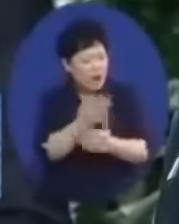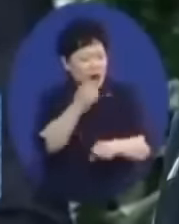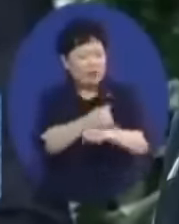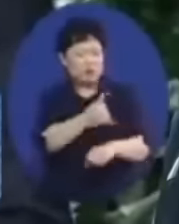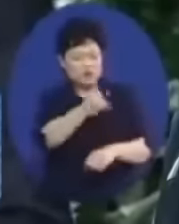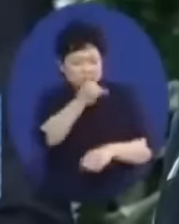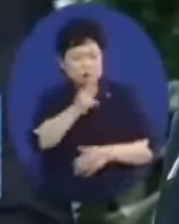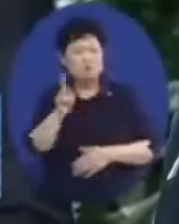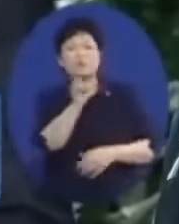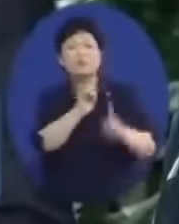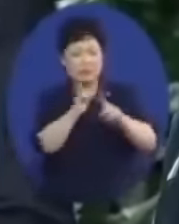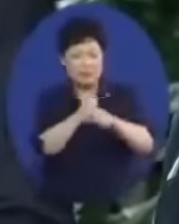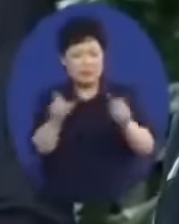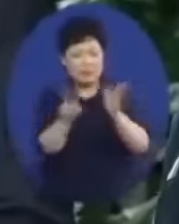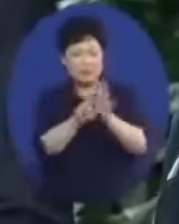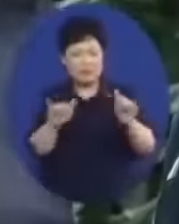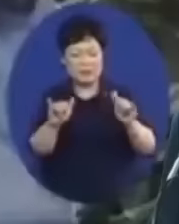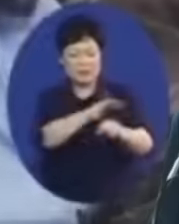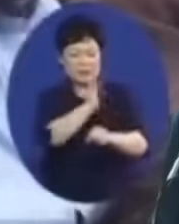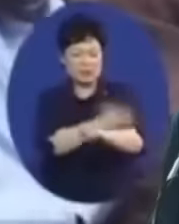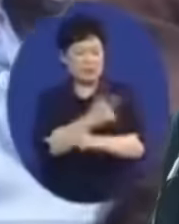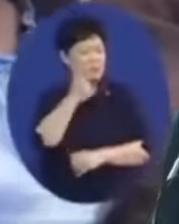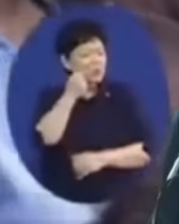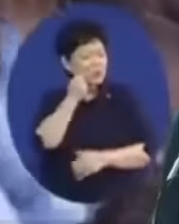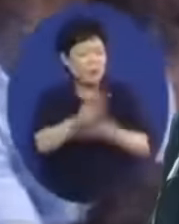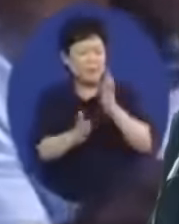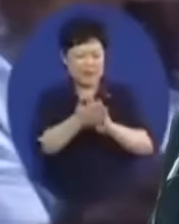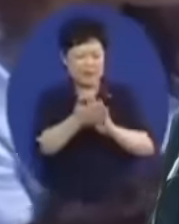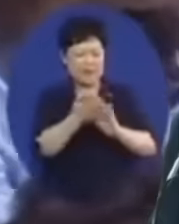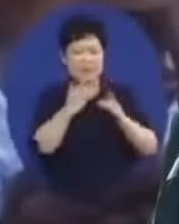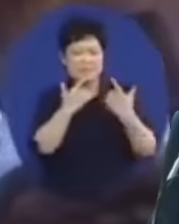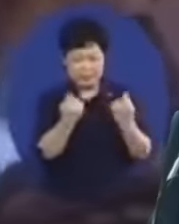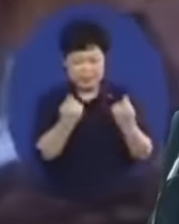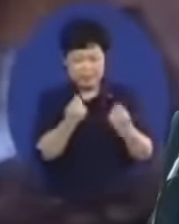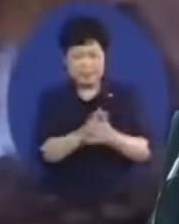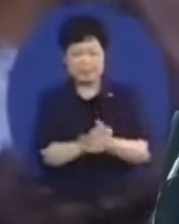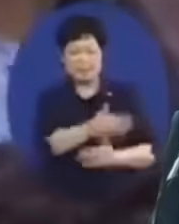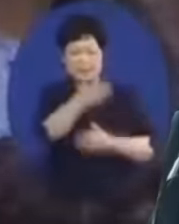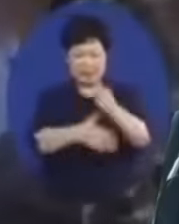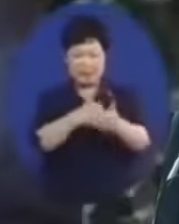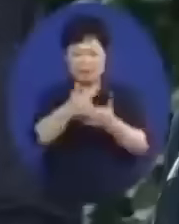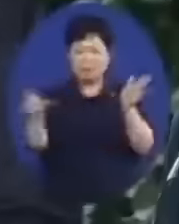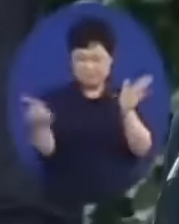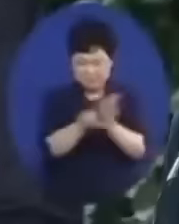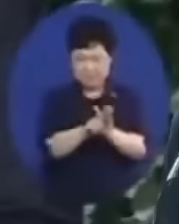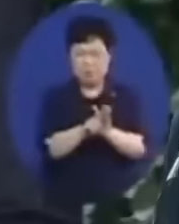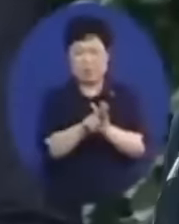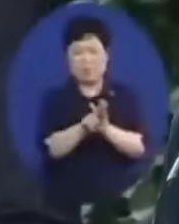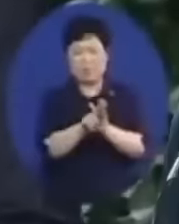무슨 말이냐? 믿는 자에게는 능치 못하심이 없다니라. 우리는 하나님을 믿고